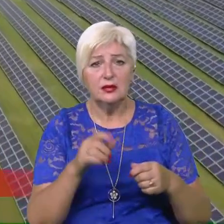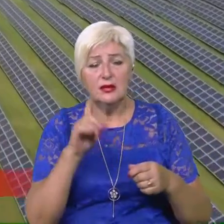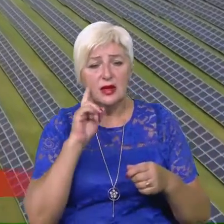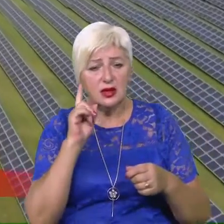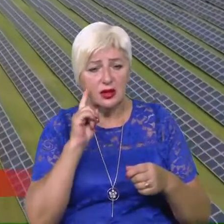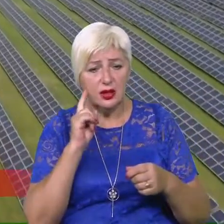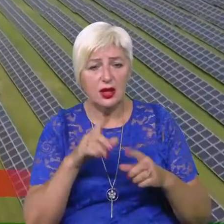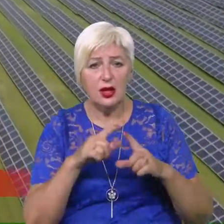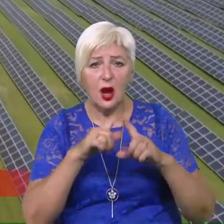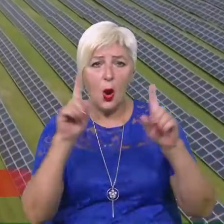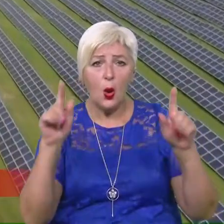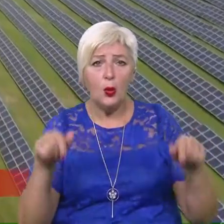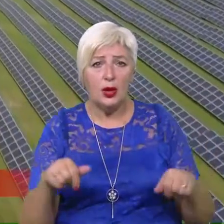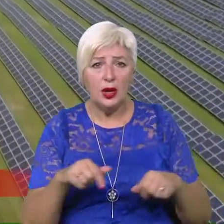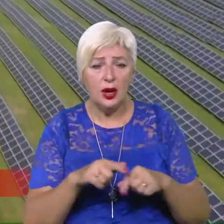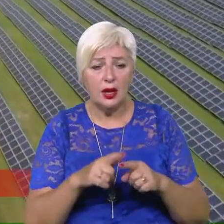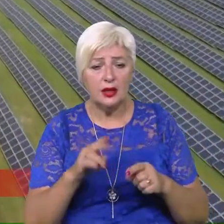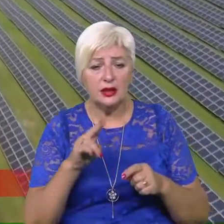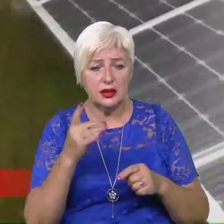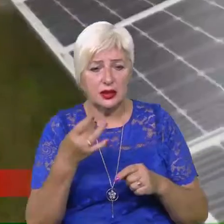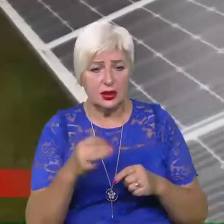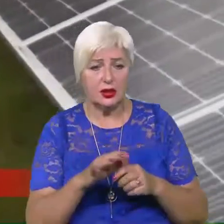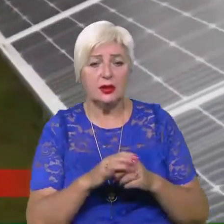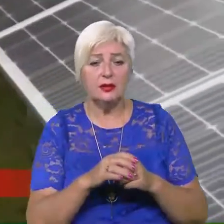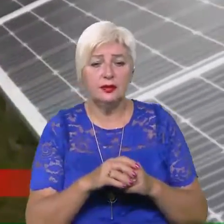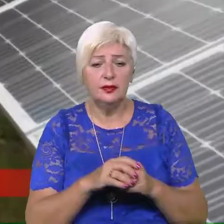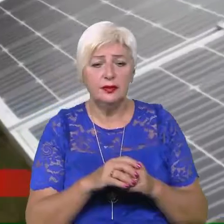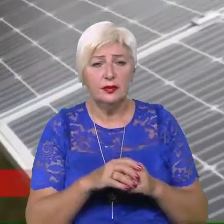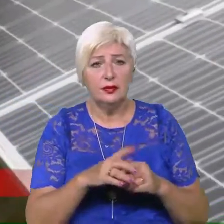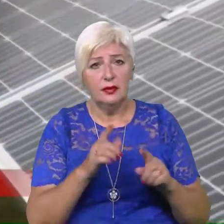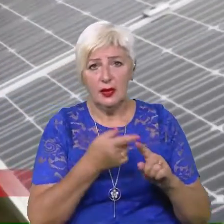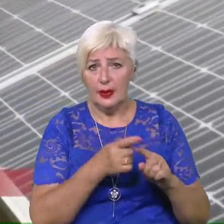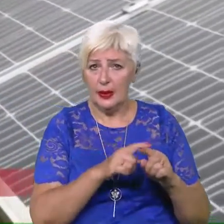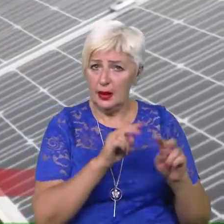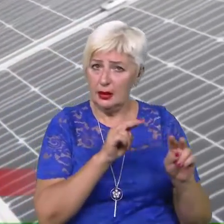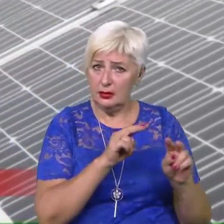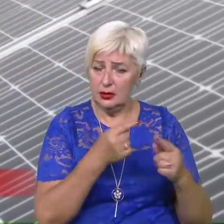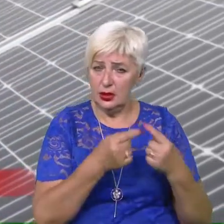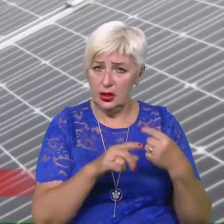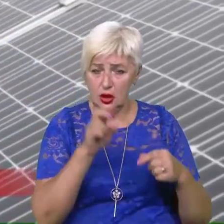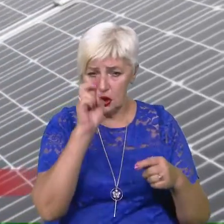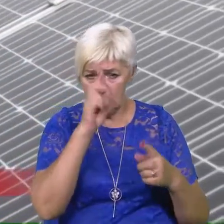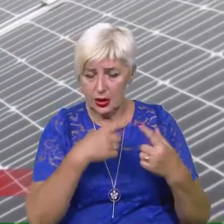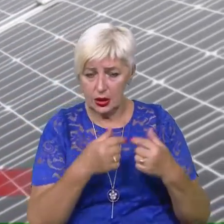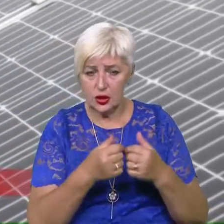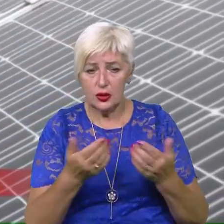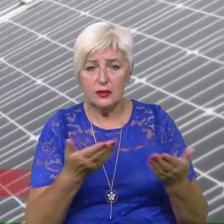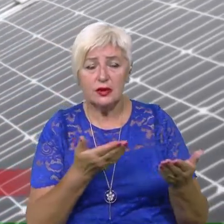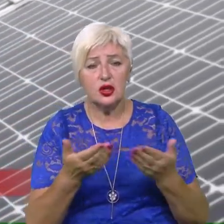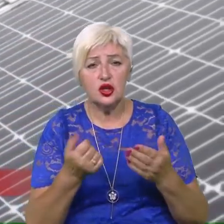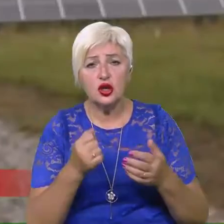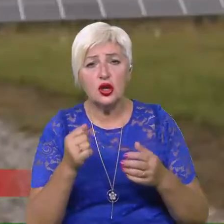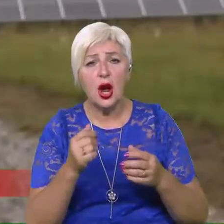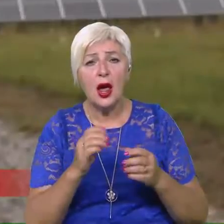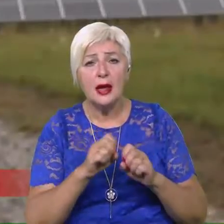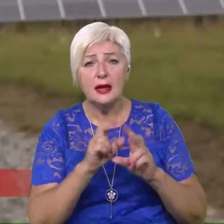планують випустити восени. За тим нині пильно стежать інші держави, чиї інвестори вклали гроші у зелені проєкти в